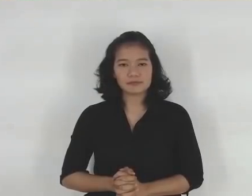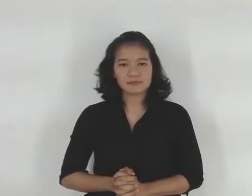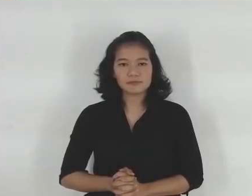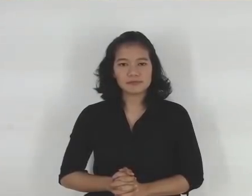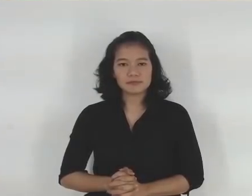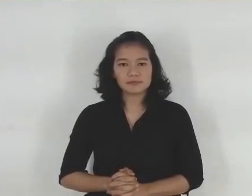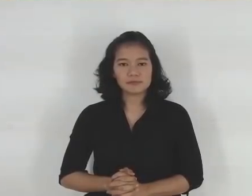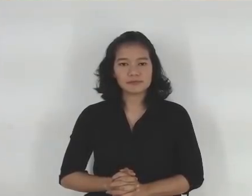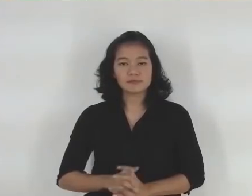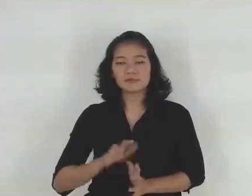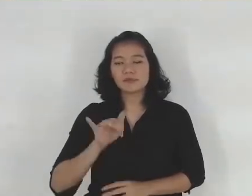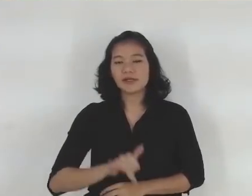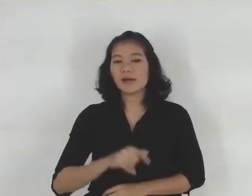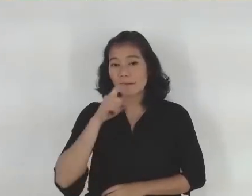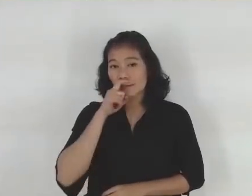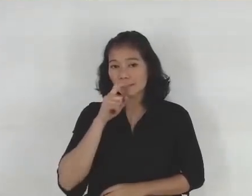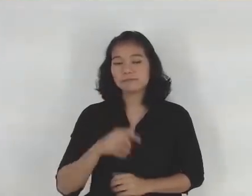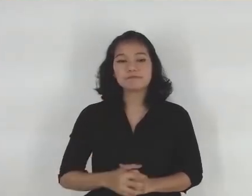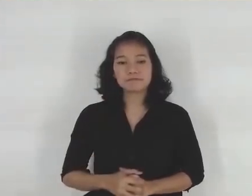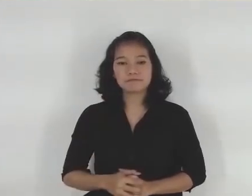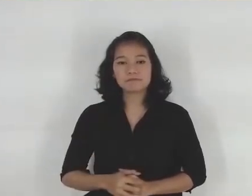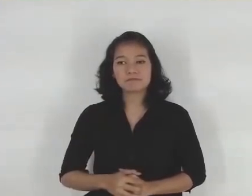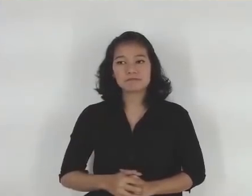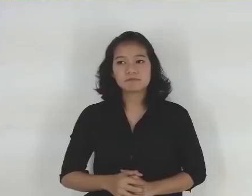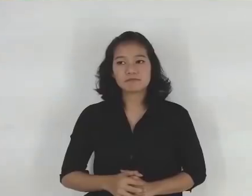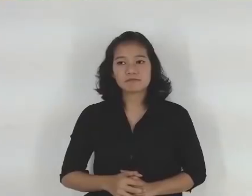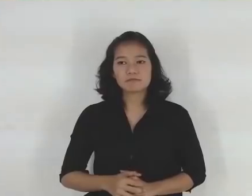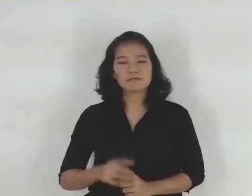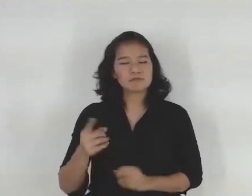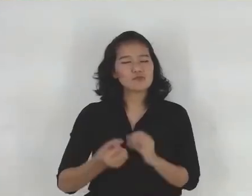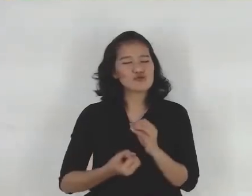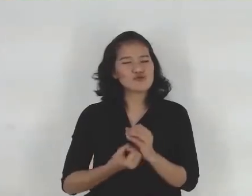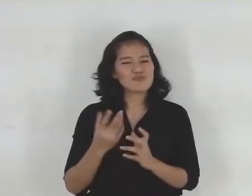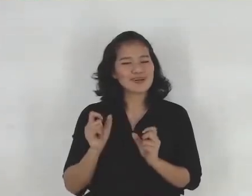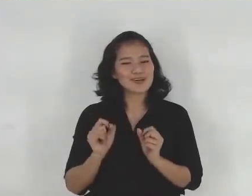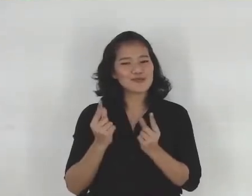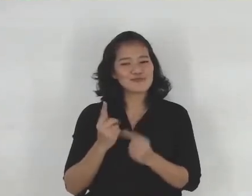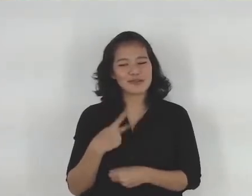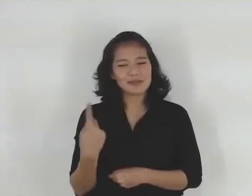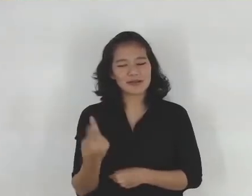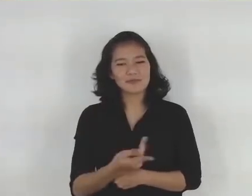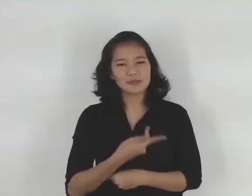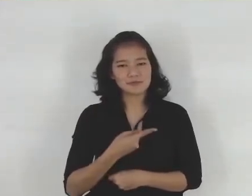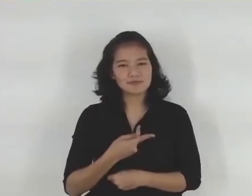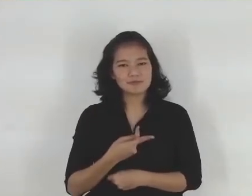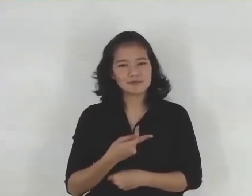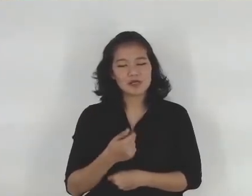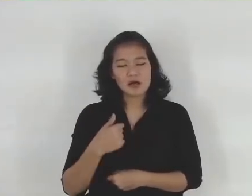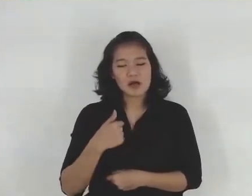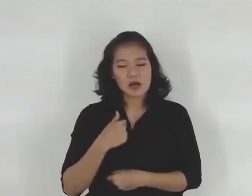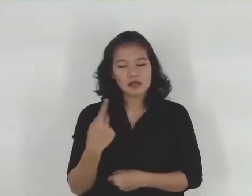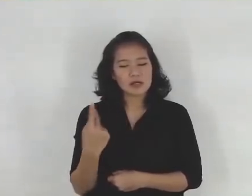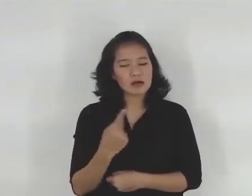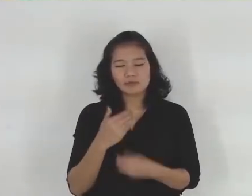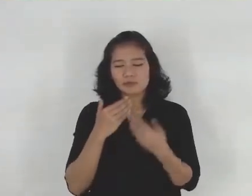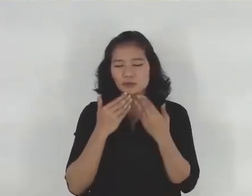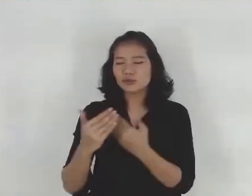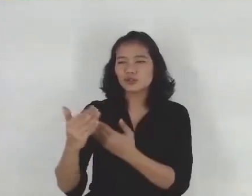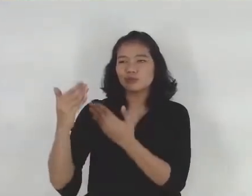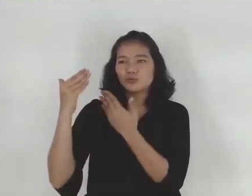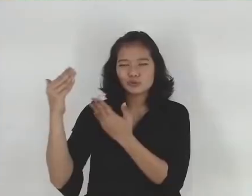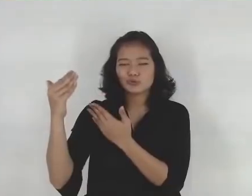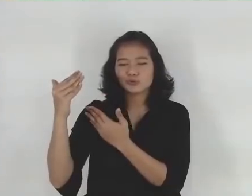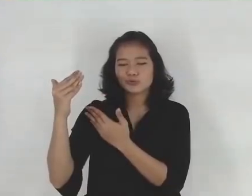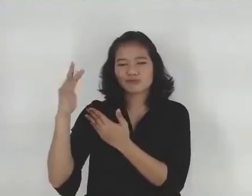Oh ya Bapa sang sumber kehidupan kami kami sungguh mengucap syukur ya